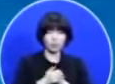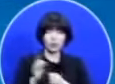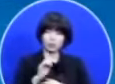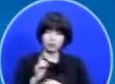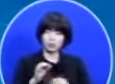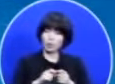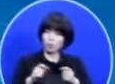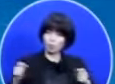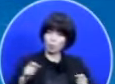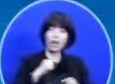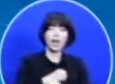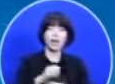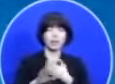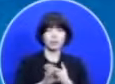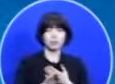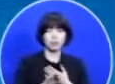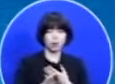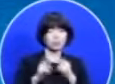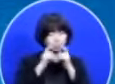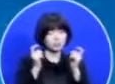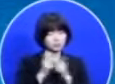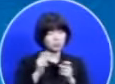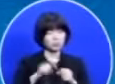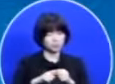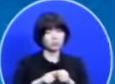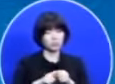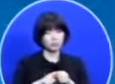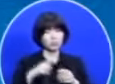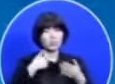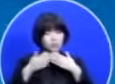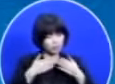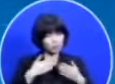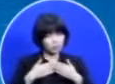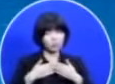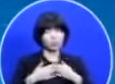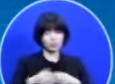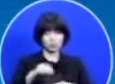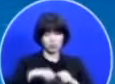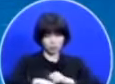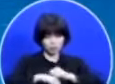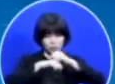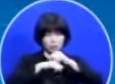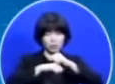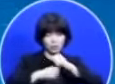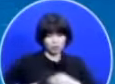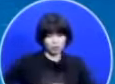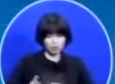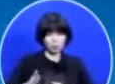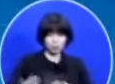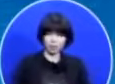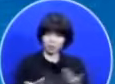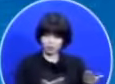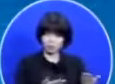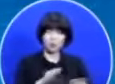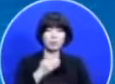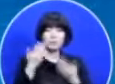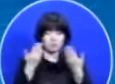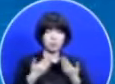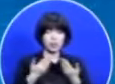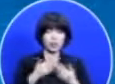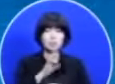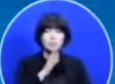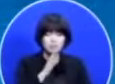했으면 나름대로 경험과 경륜이 쌓이고 전문가 대접을 받습니다 당연히 그렇죠